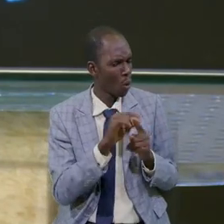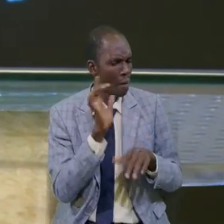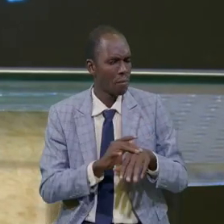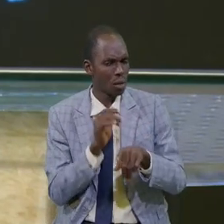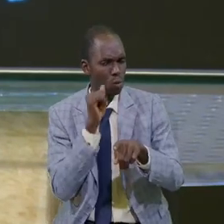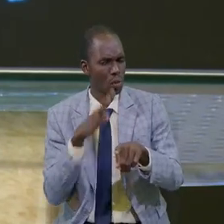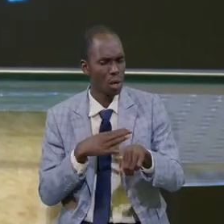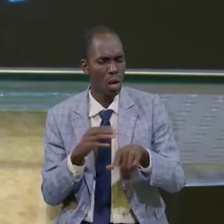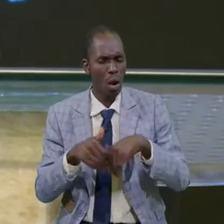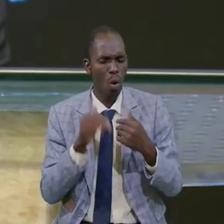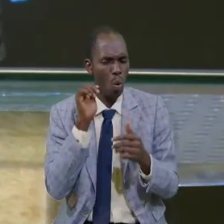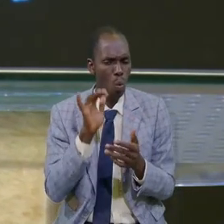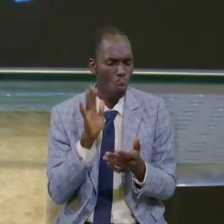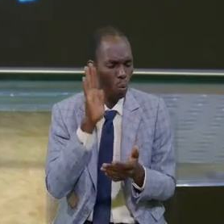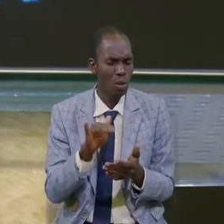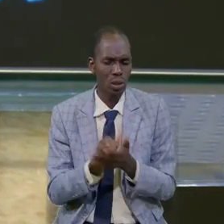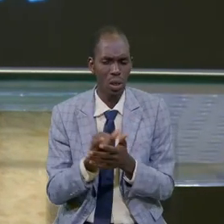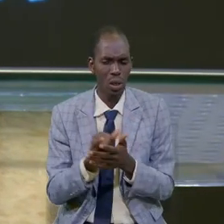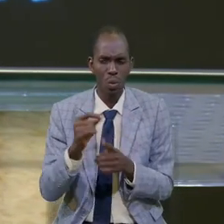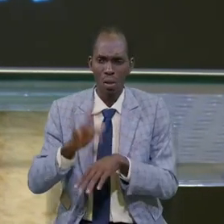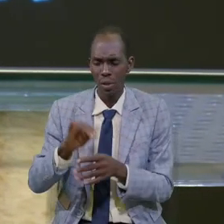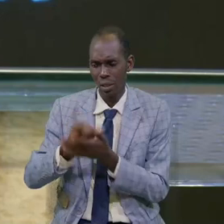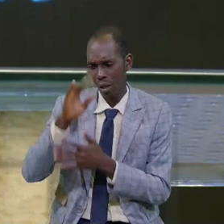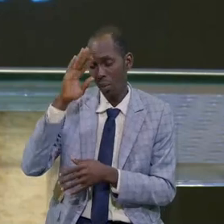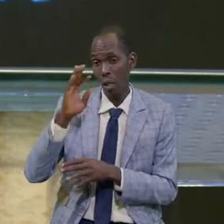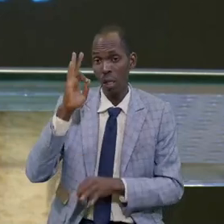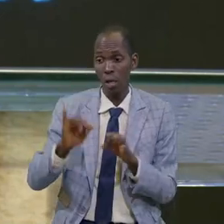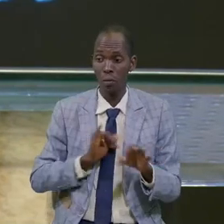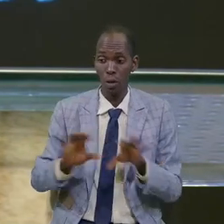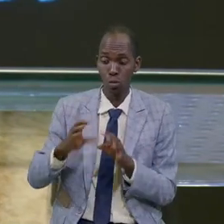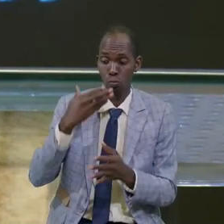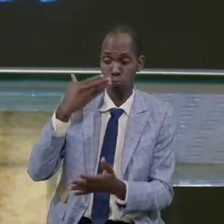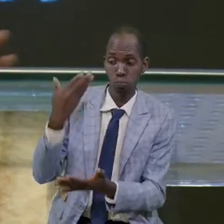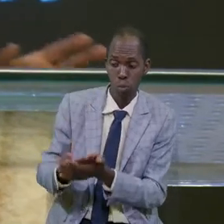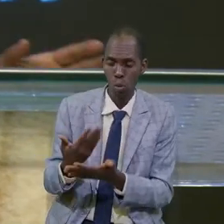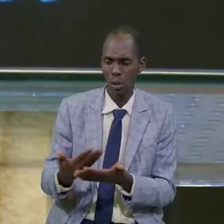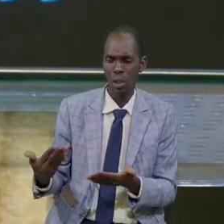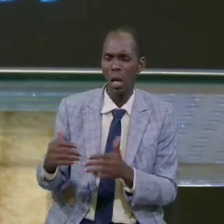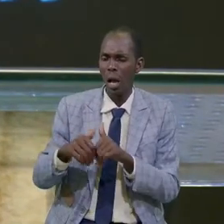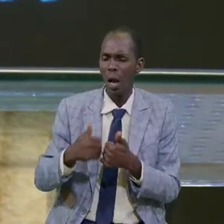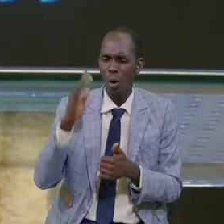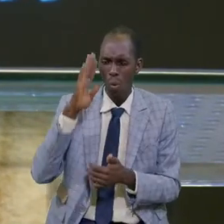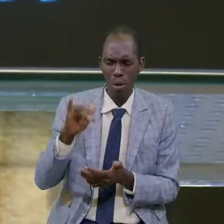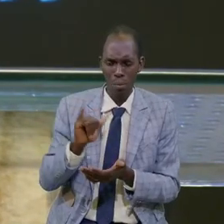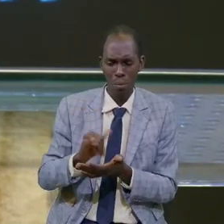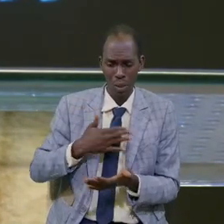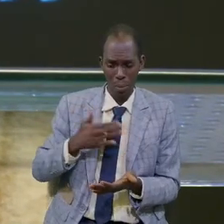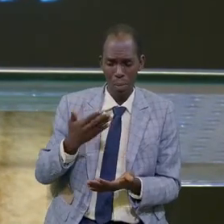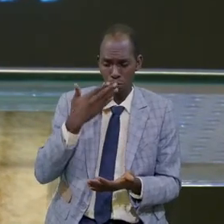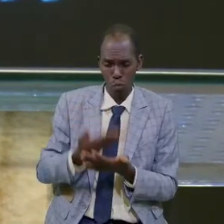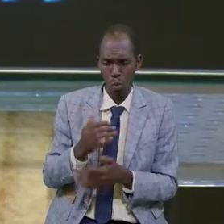affectera celle-là? Si je fais cette bonne chose de cette manière, comment